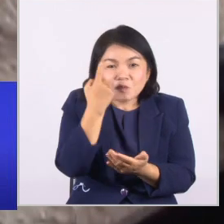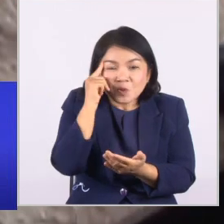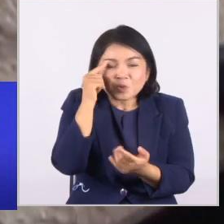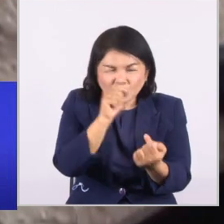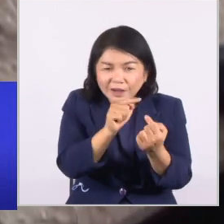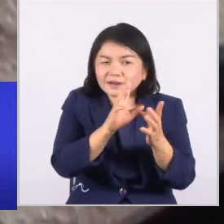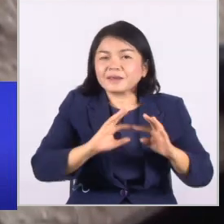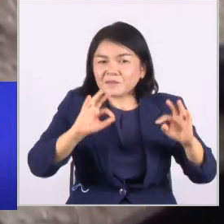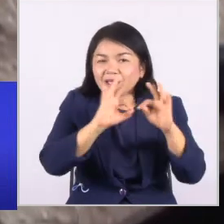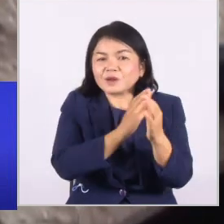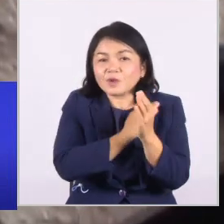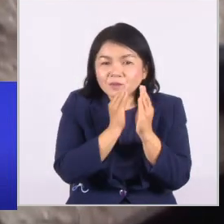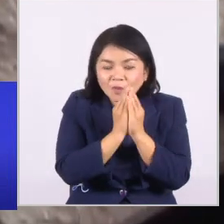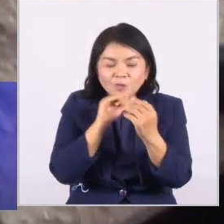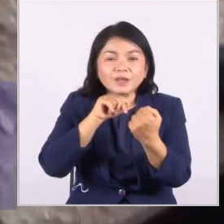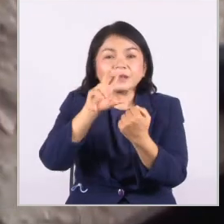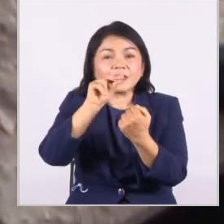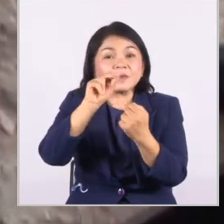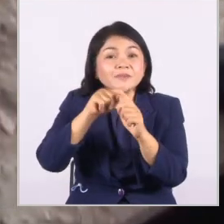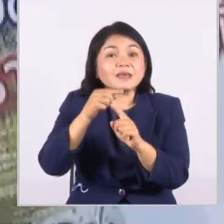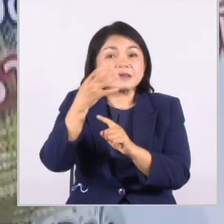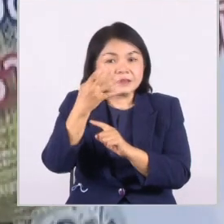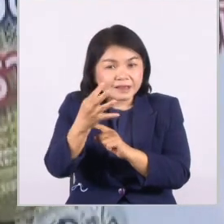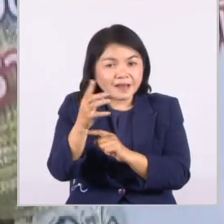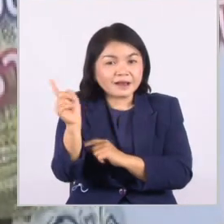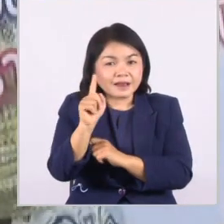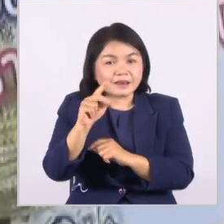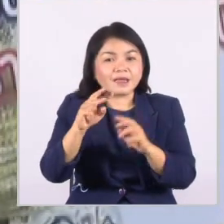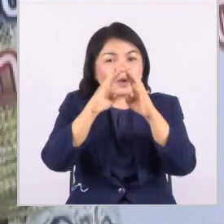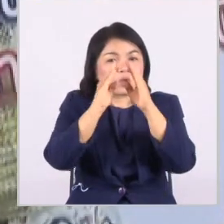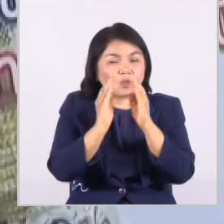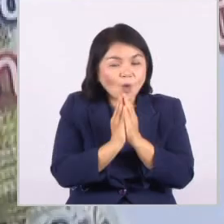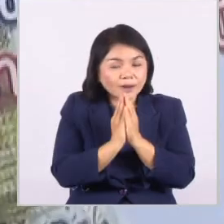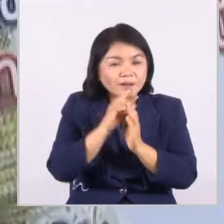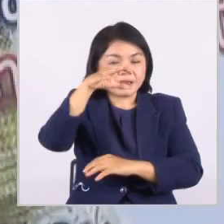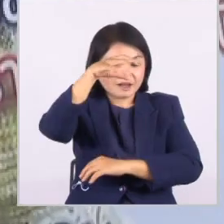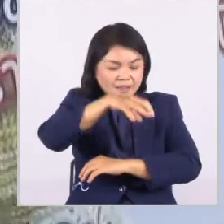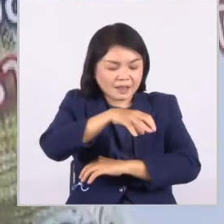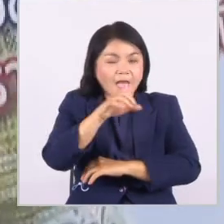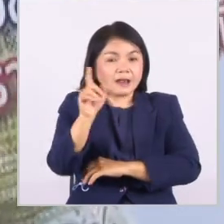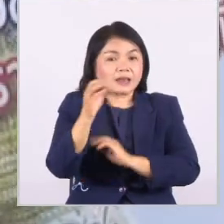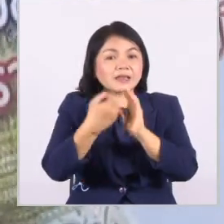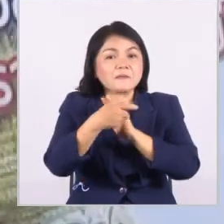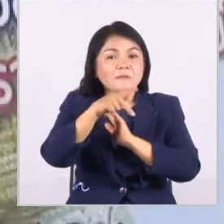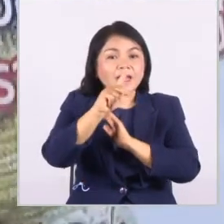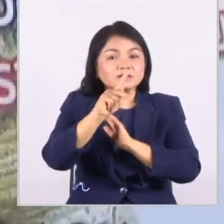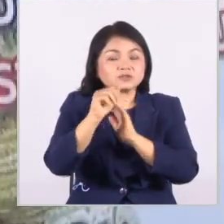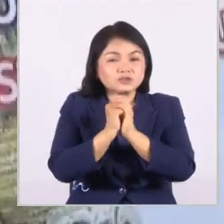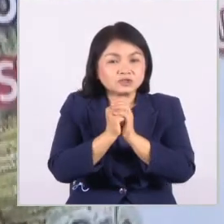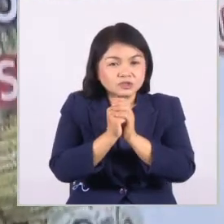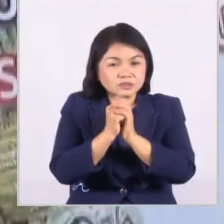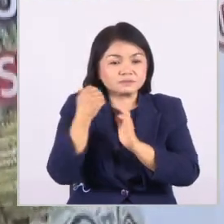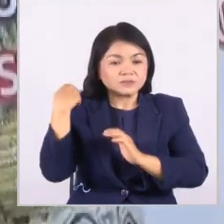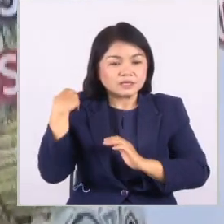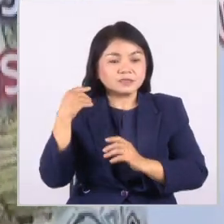ะ30เมษายนเขานัดไปที่วัดใหม่นาบุญในพื้นที่อำเภอศรีมหาโพธิ์จังหวัดประจินบุรีนี่แหละค่ะ ครับ คือถ